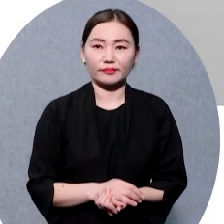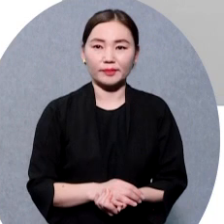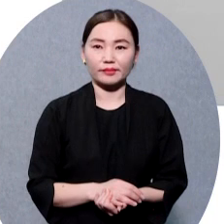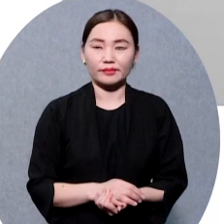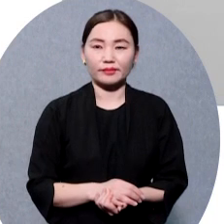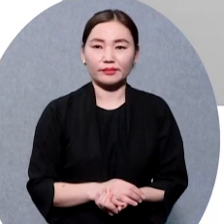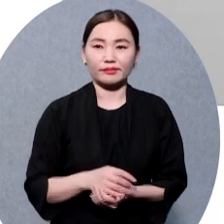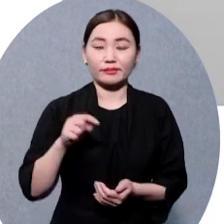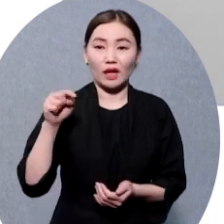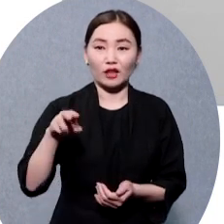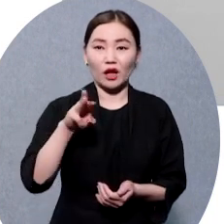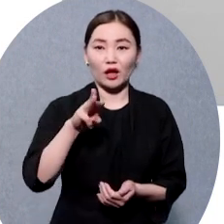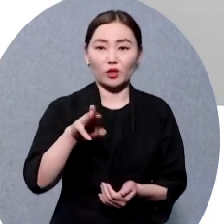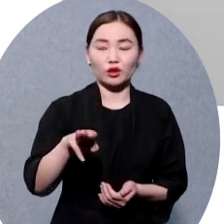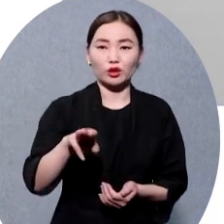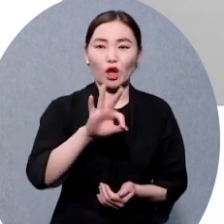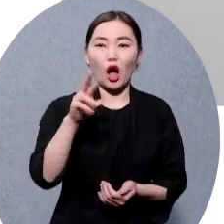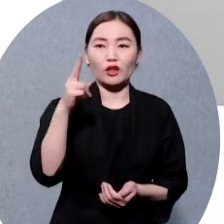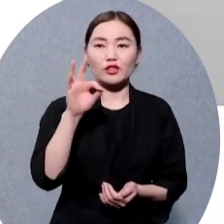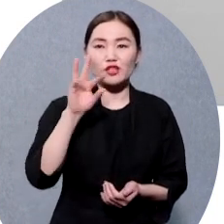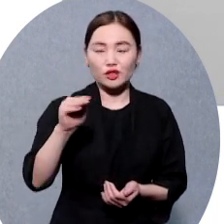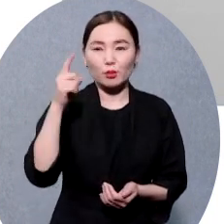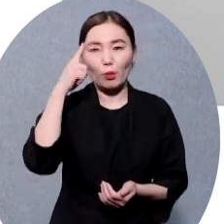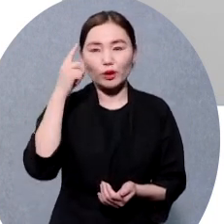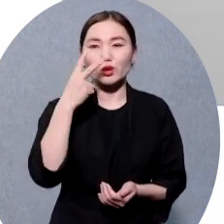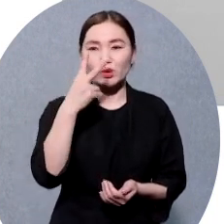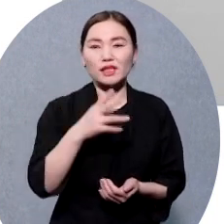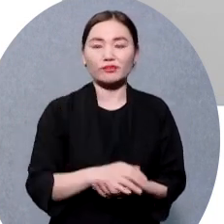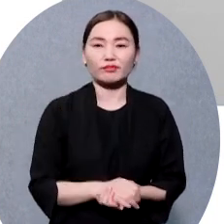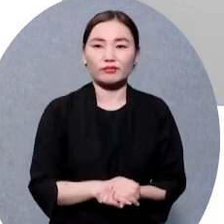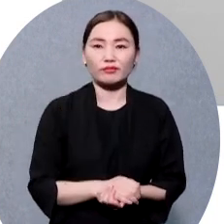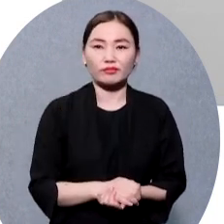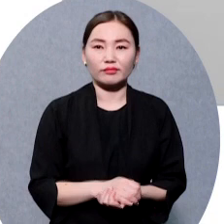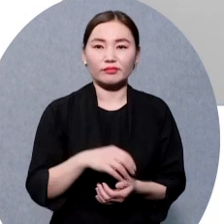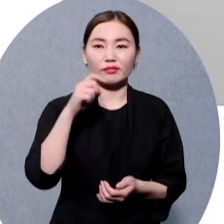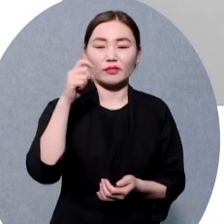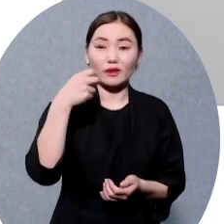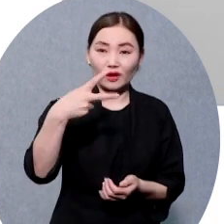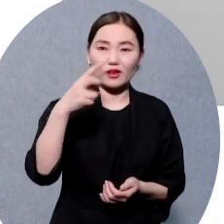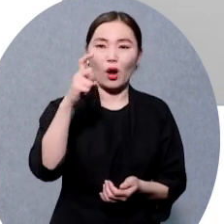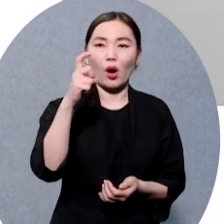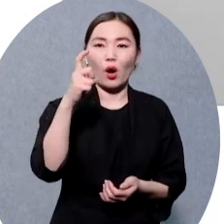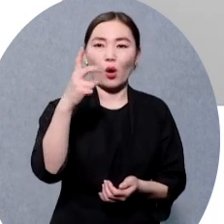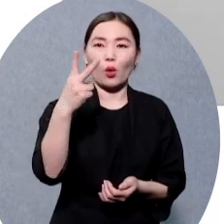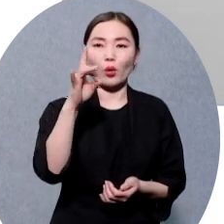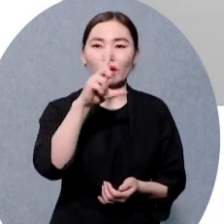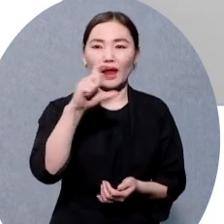тооноос 20 дугаар зууны үед Монголд ер нь Монголын нийт хүн ам хэд байсан юм бол гэдгийг тооцоолж гарах боломжтой.